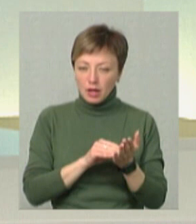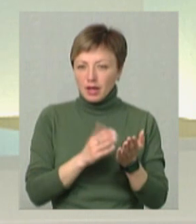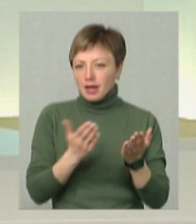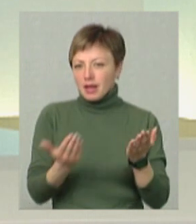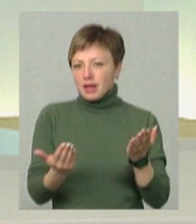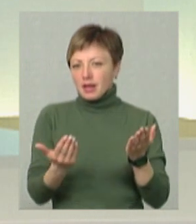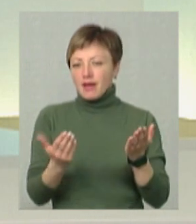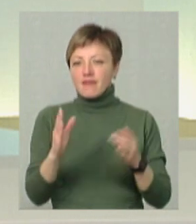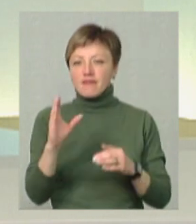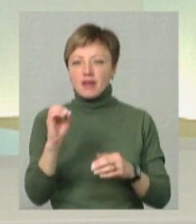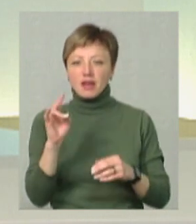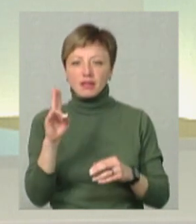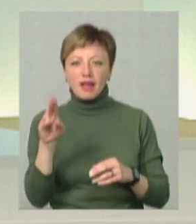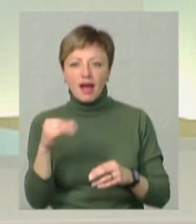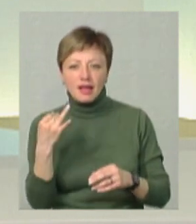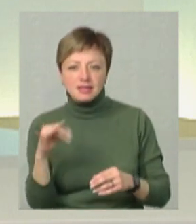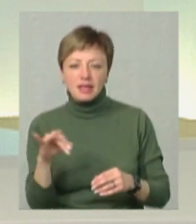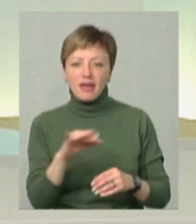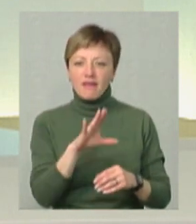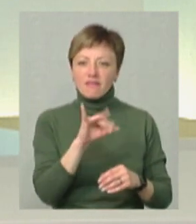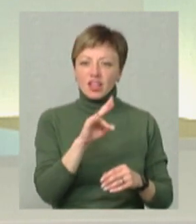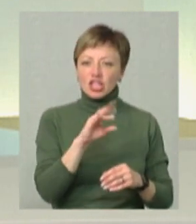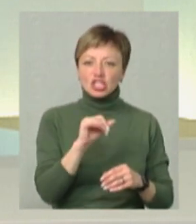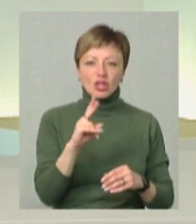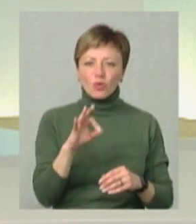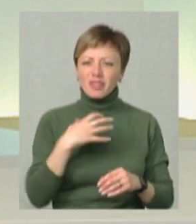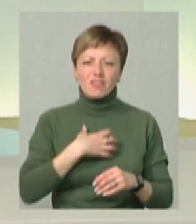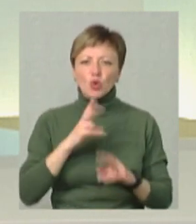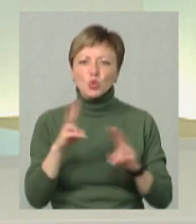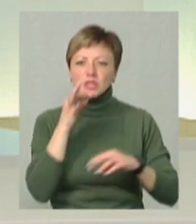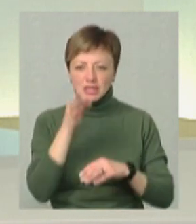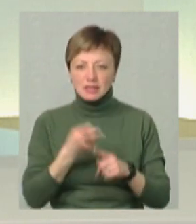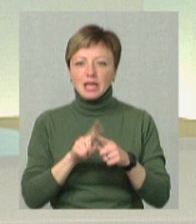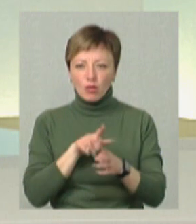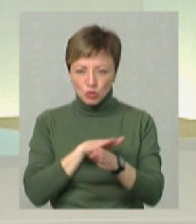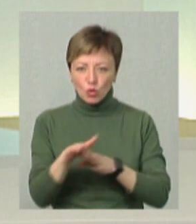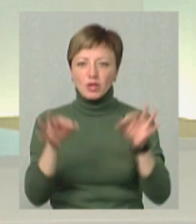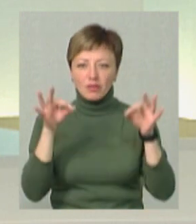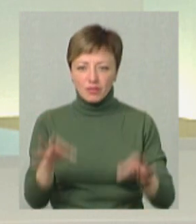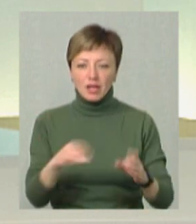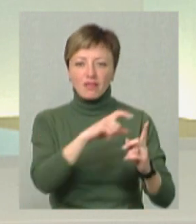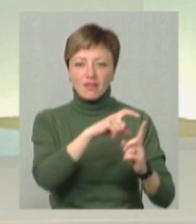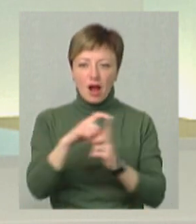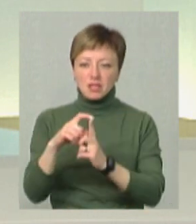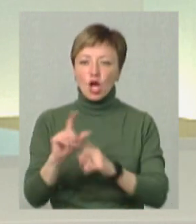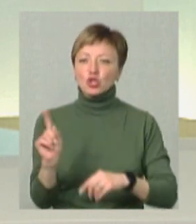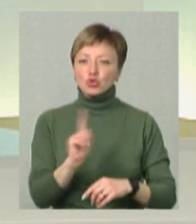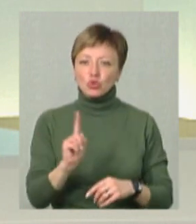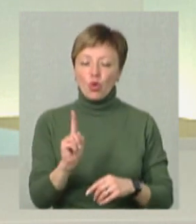Вернадському, то Винниченку, то іншим діячам, але не суть тому, хто це сказав. Головне, що це абсолютно вірна фраза,